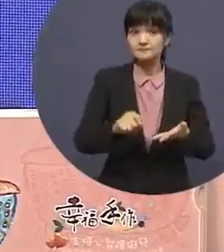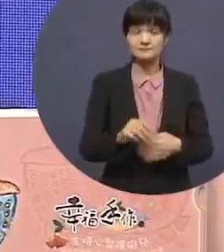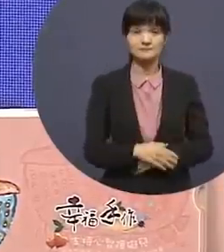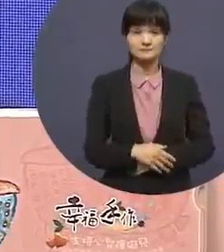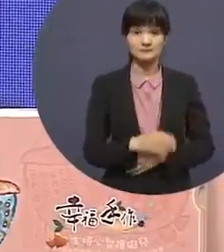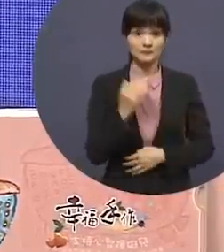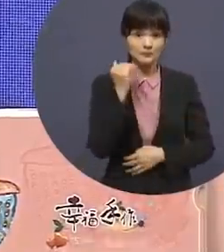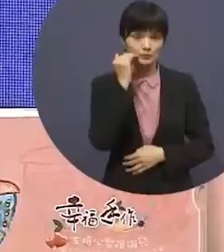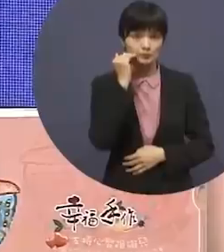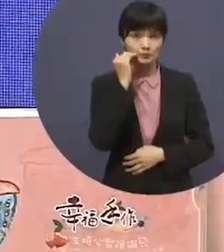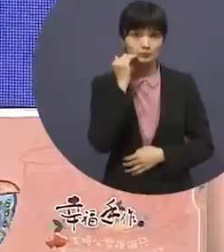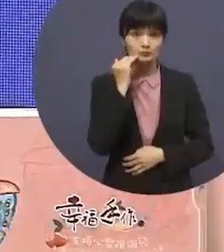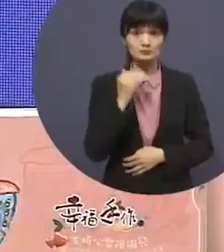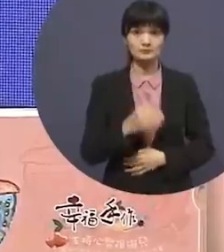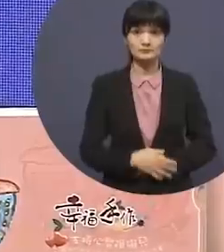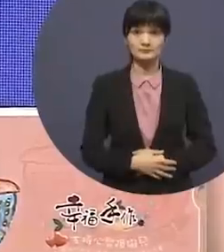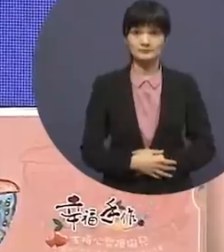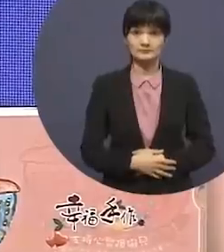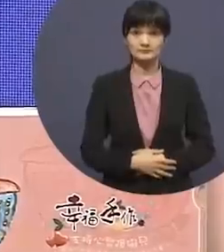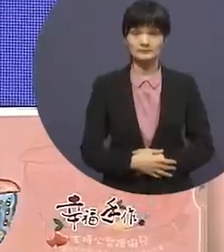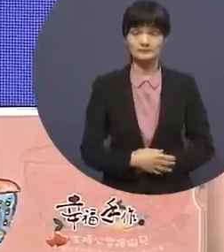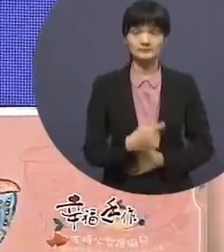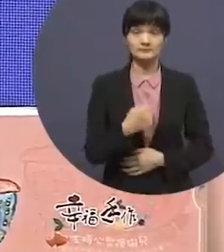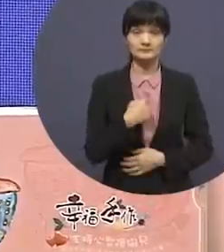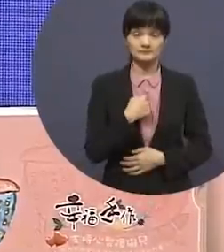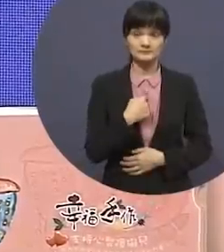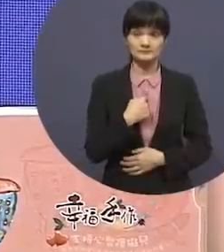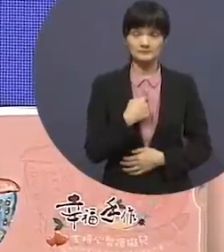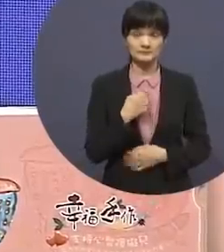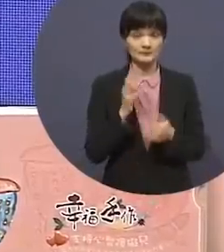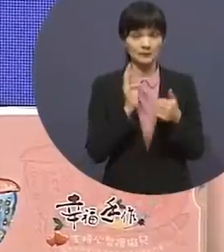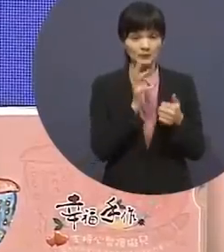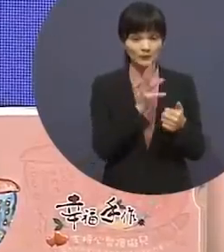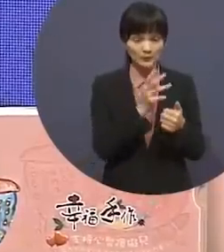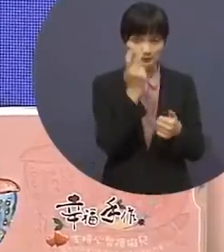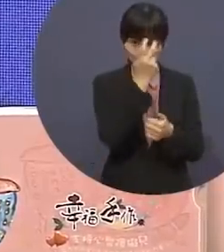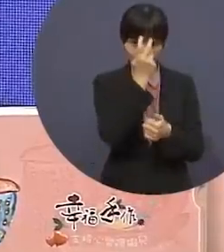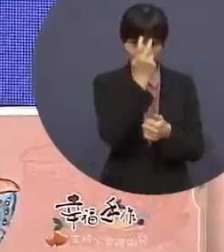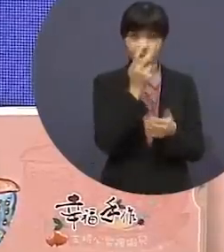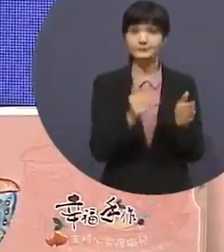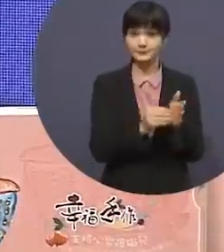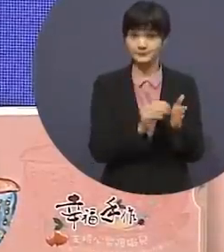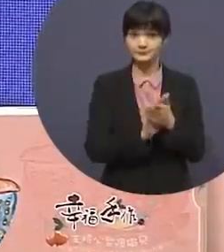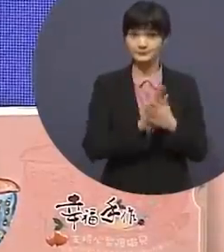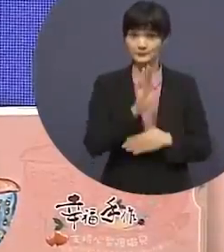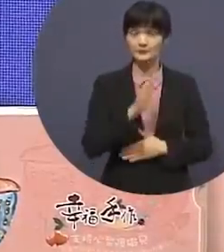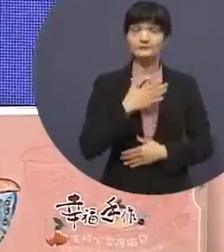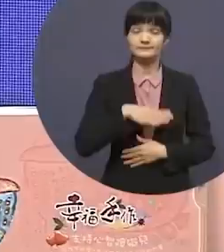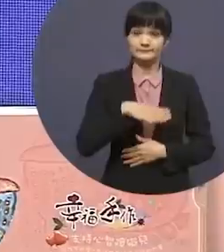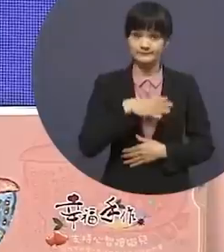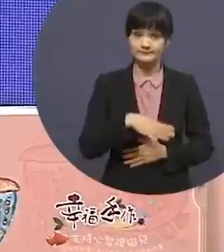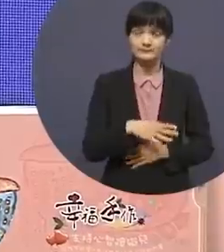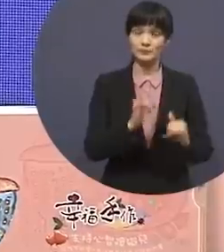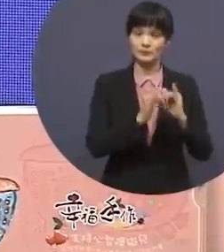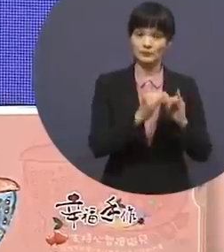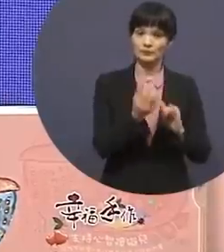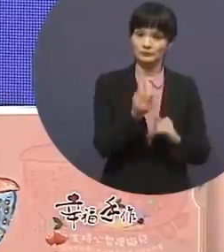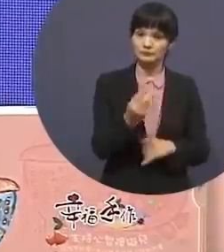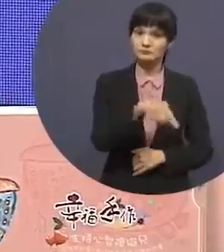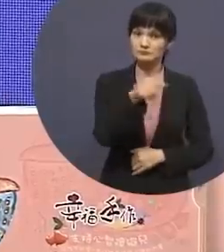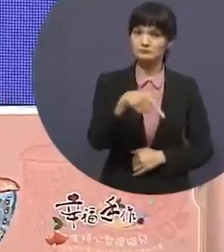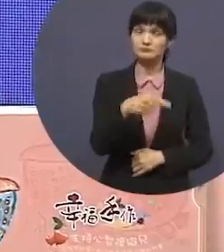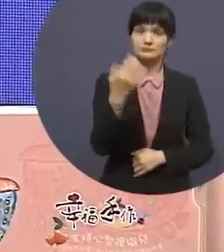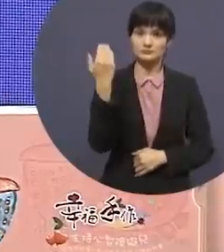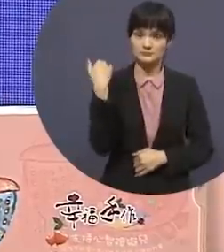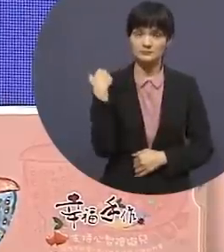慎，我们了解之后也有少数的民众他的这个金融机构账户